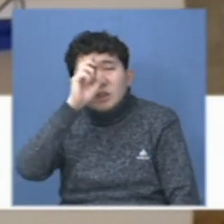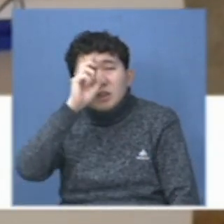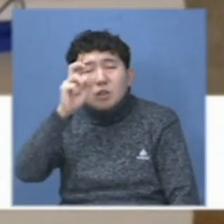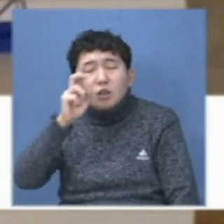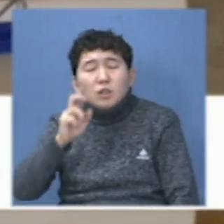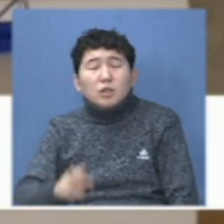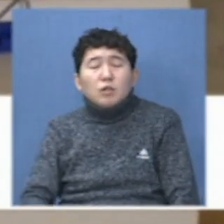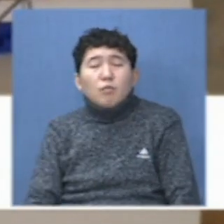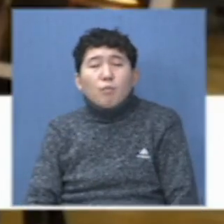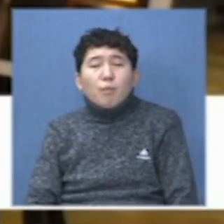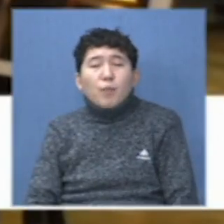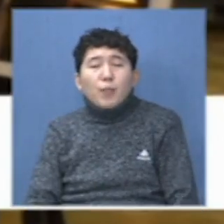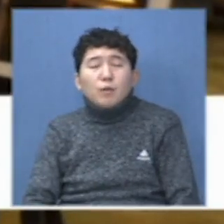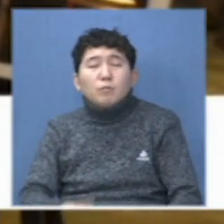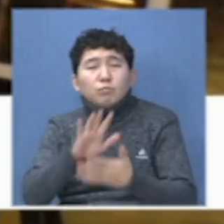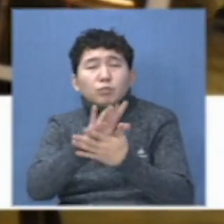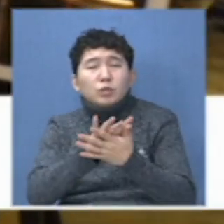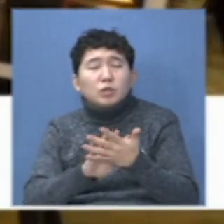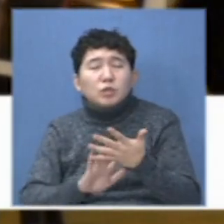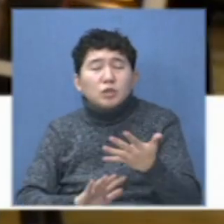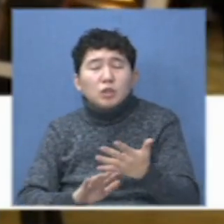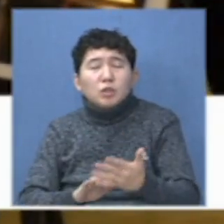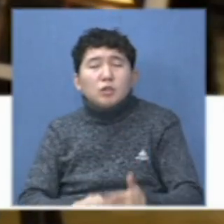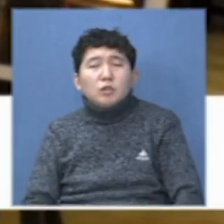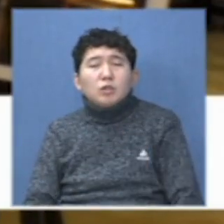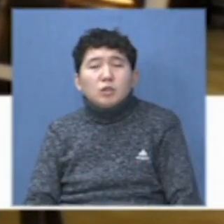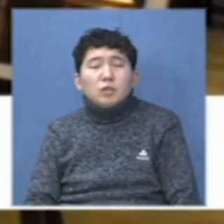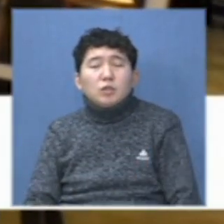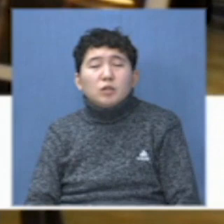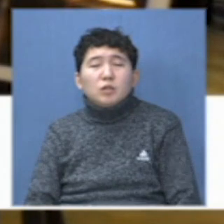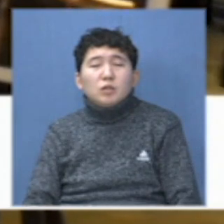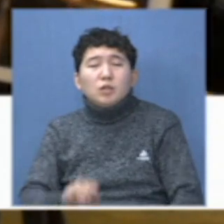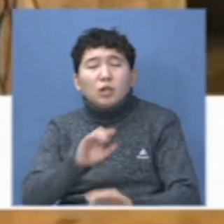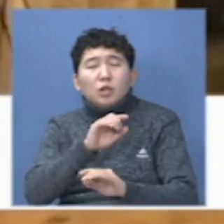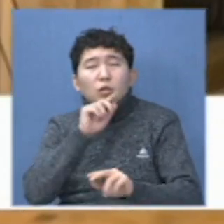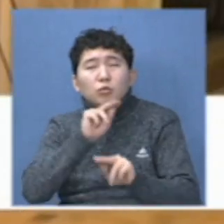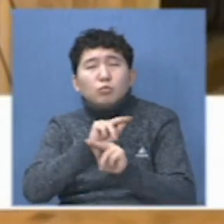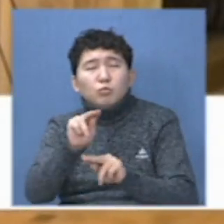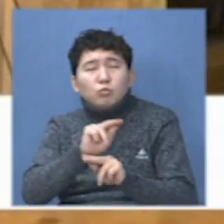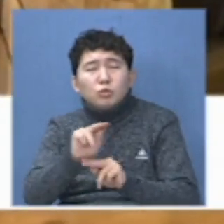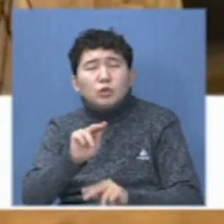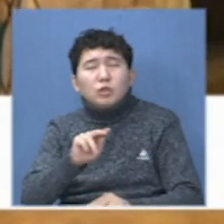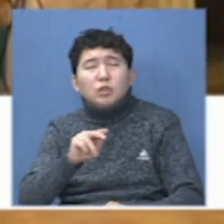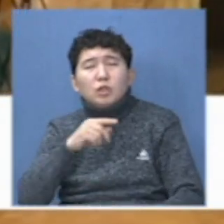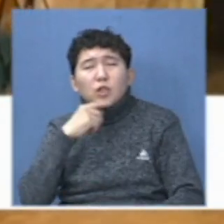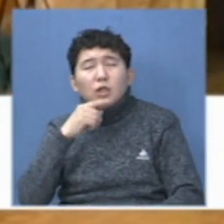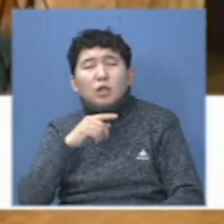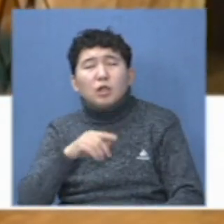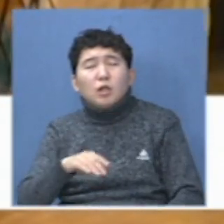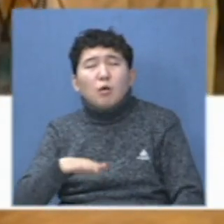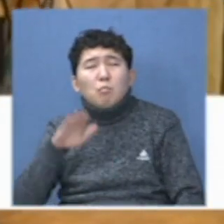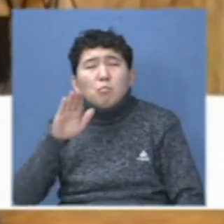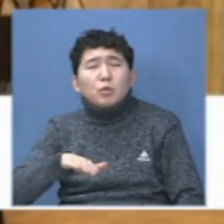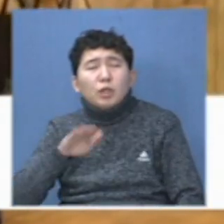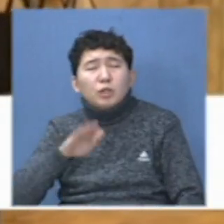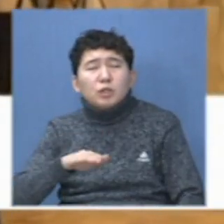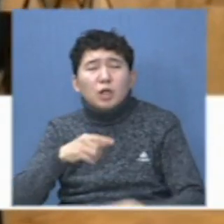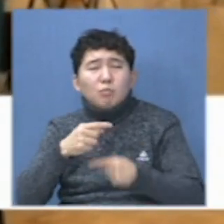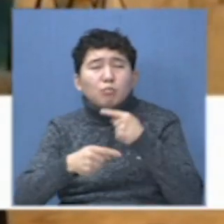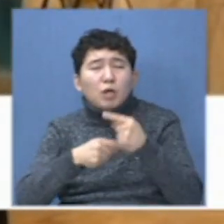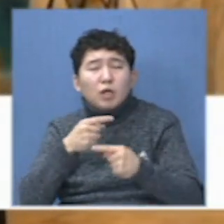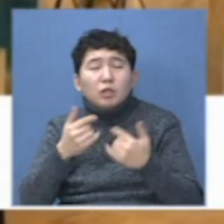заслуженном отдыхе, они продолжают делиться бесценным опытом с младшим поколением. Сегодня у нас был